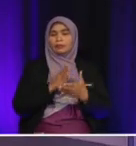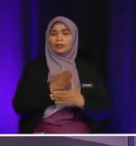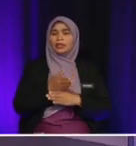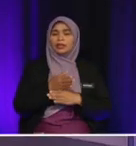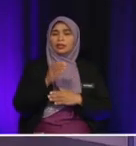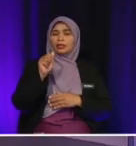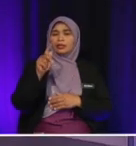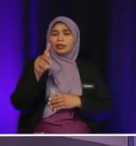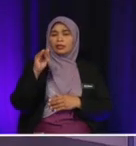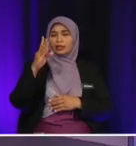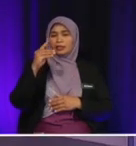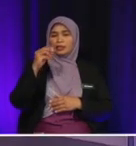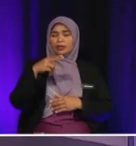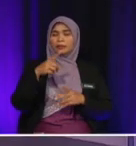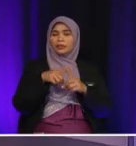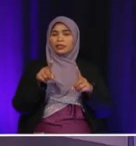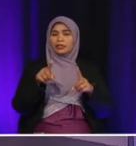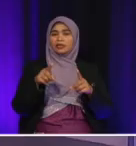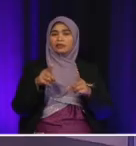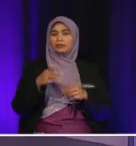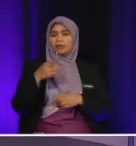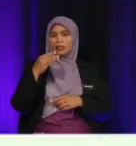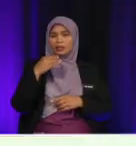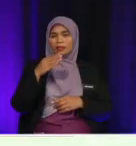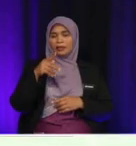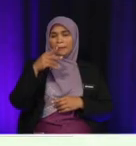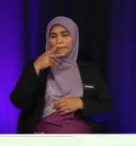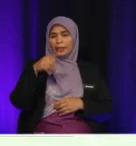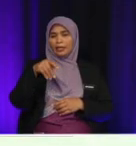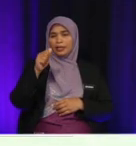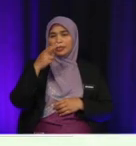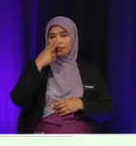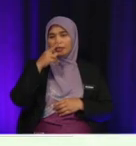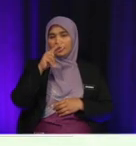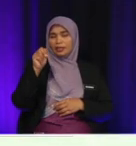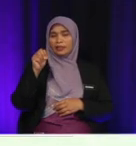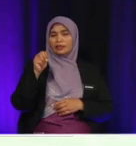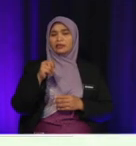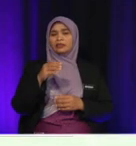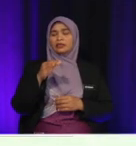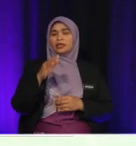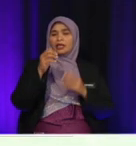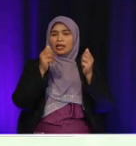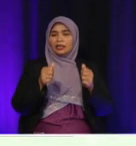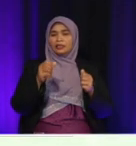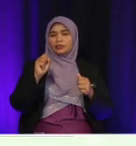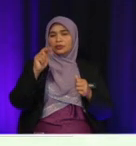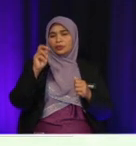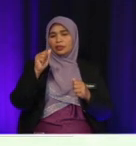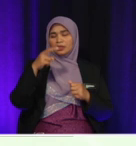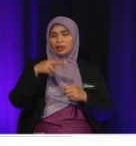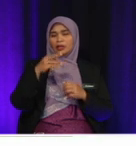iaitu membezakan pandangan ahli Sunah Wal Jamaah dengan muktazilah dalam isu tersebut Jadi anda